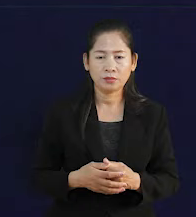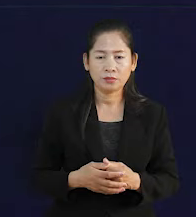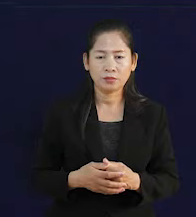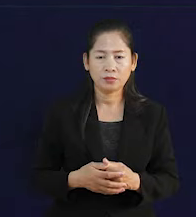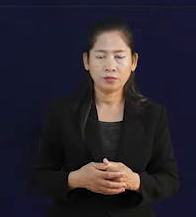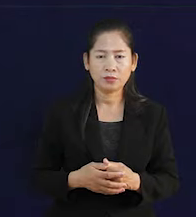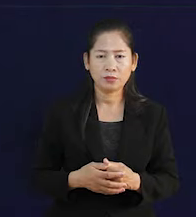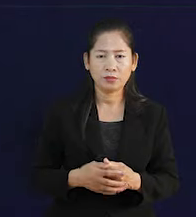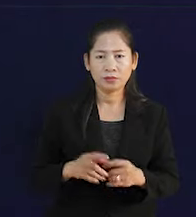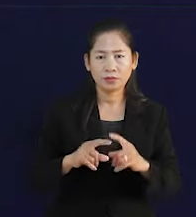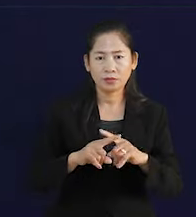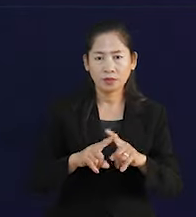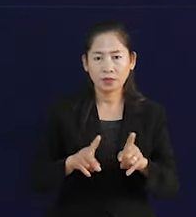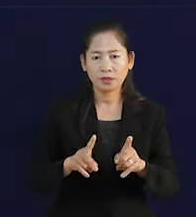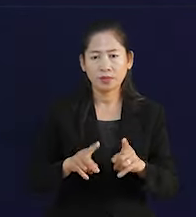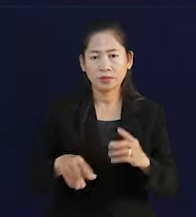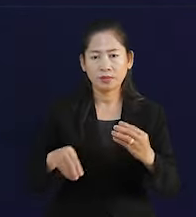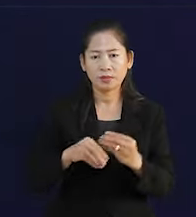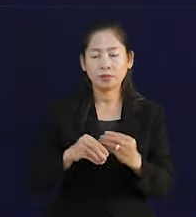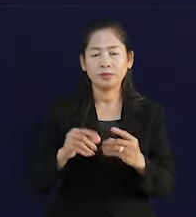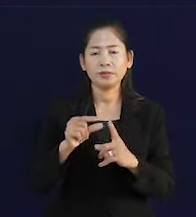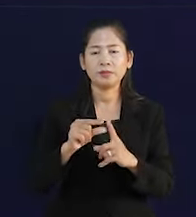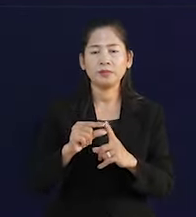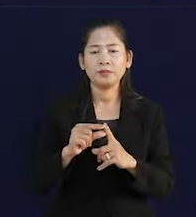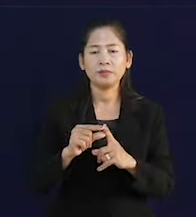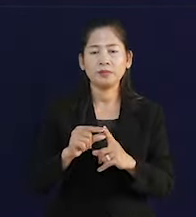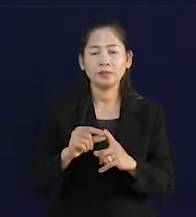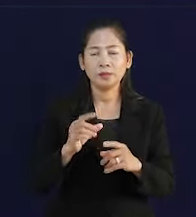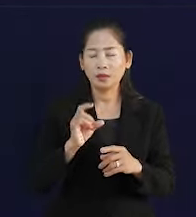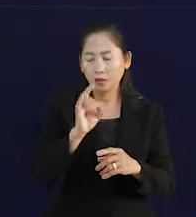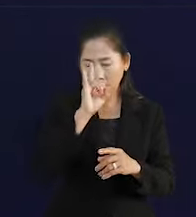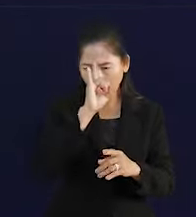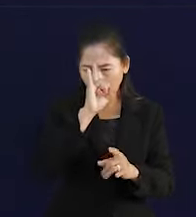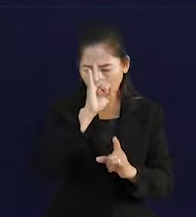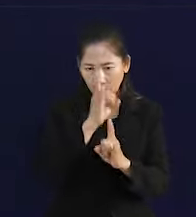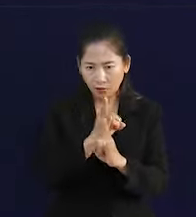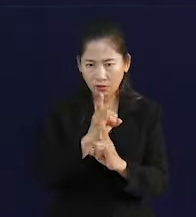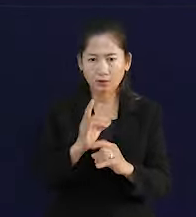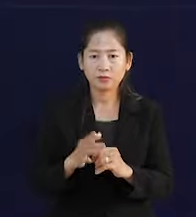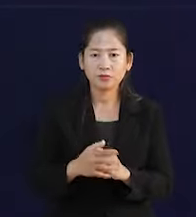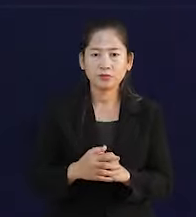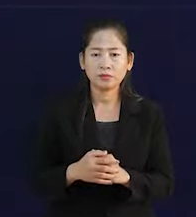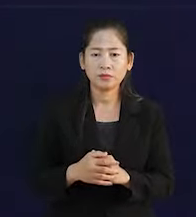ស្លូតបូតតែយ៉ាងម៉េចកូនយើងបន្ថែមពាក្យតែមកចប់ណាកូនណា